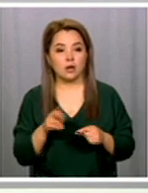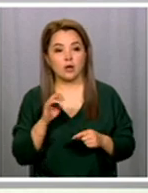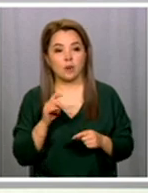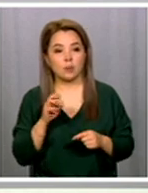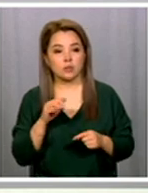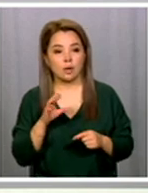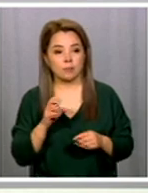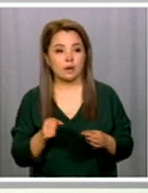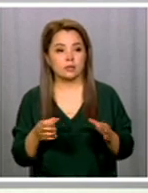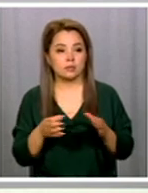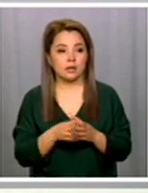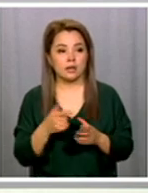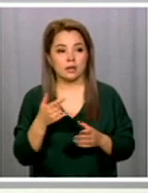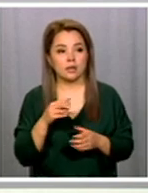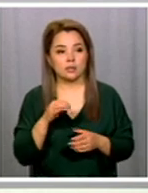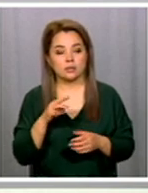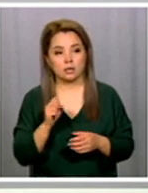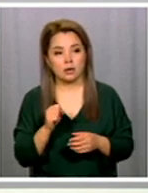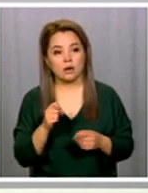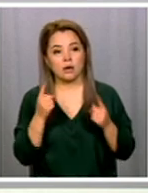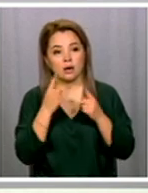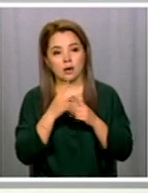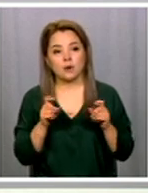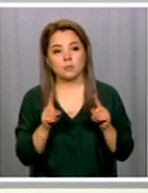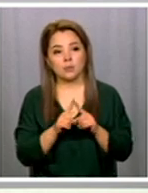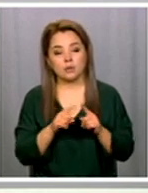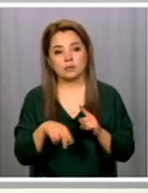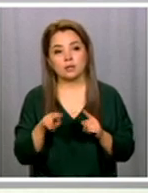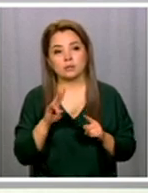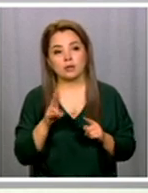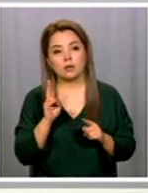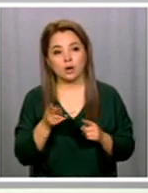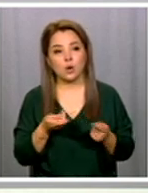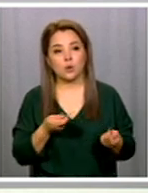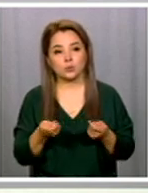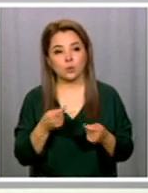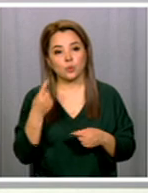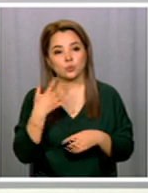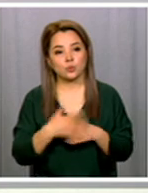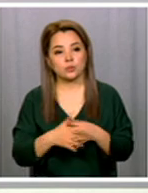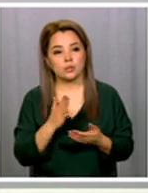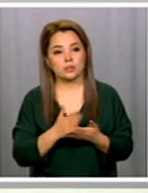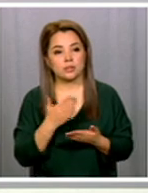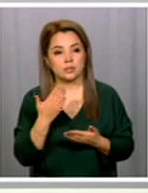хромосомадағы генетикалық ақпарат ДНК ролін түсінесіздер.